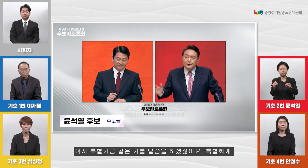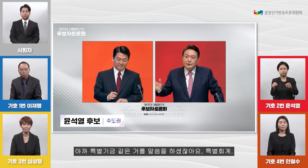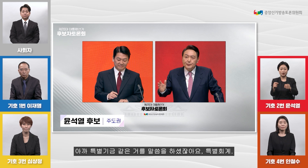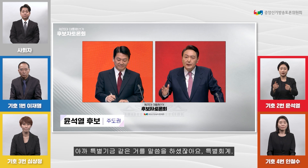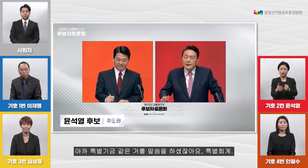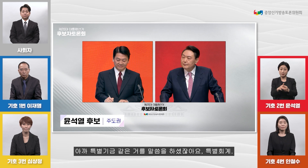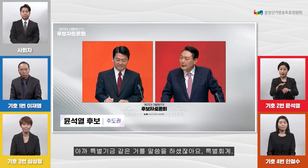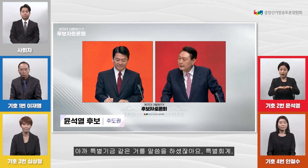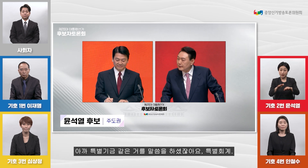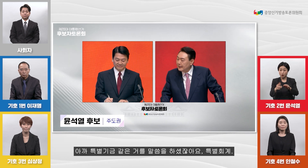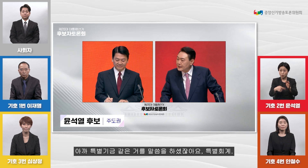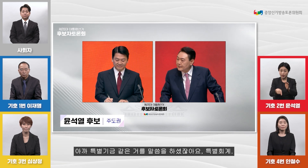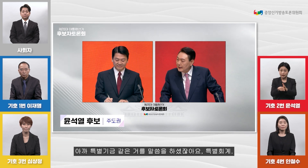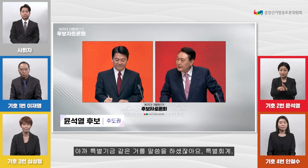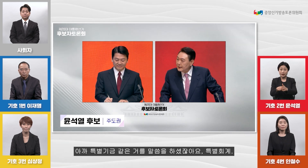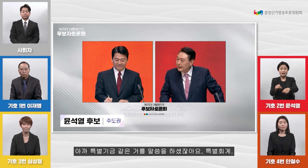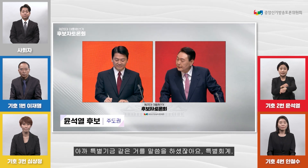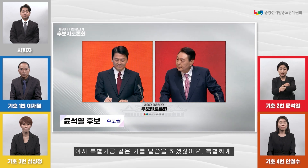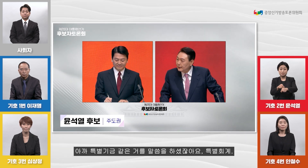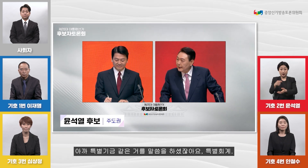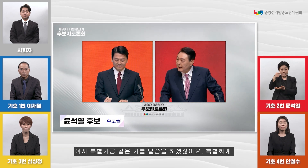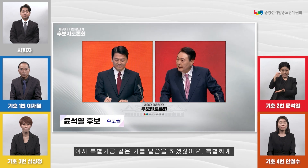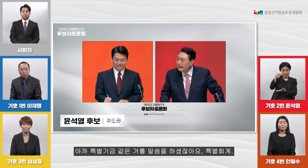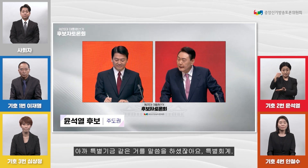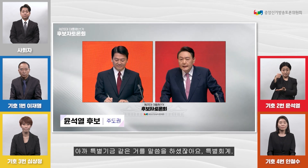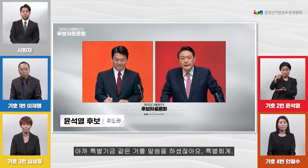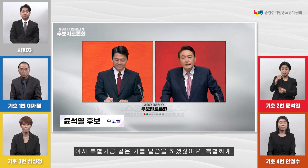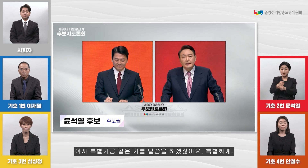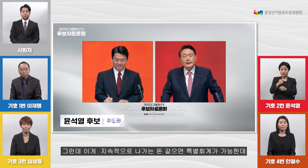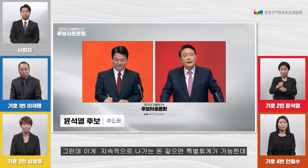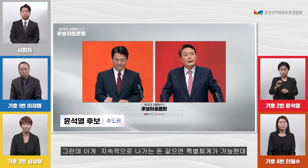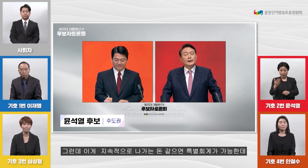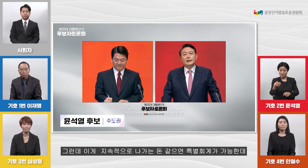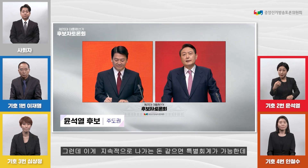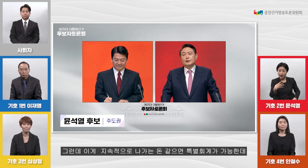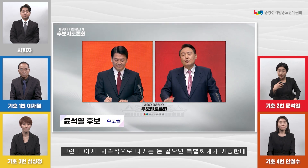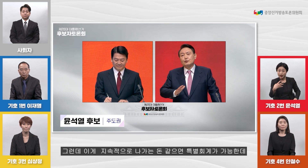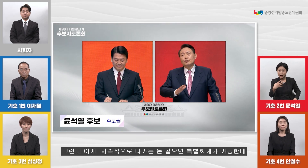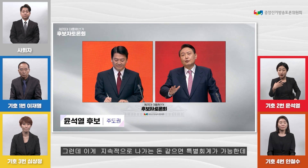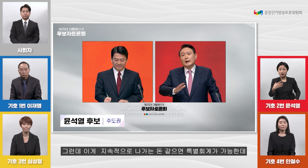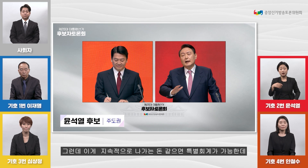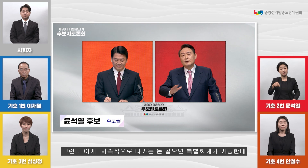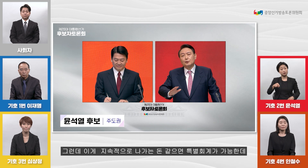아까 특별 기금 같은 거 말씀을 하셨잖아요. 특별회계. 근데 이게